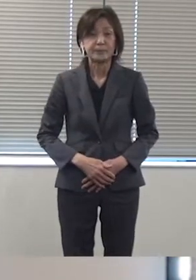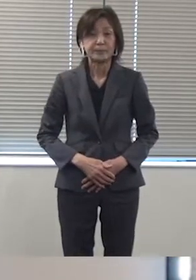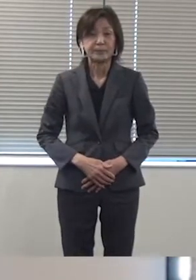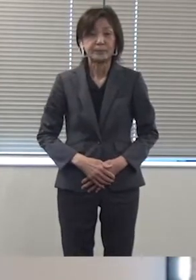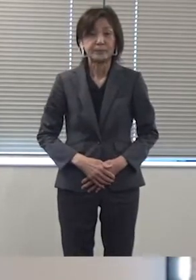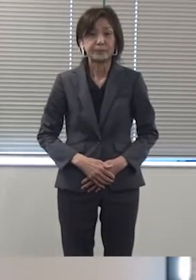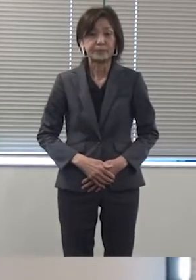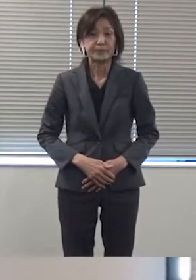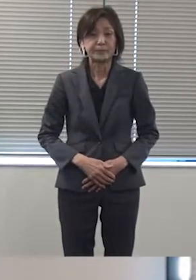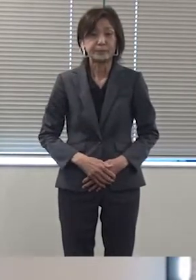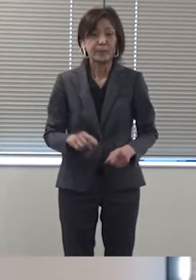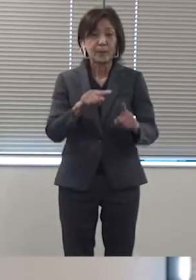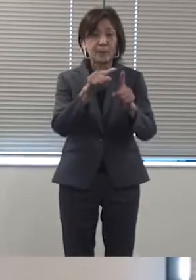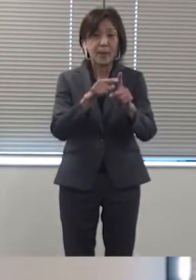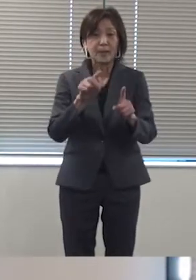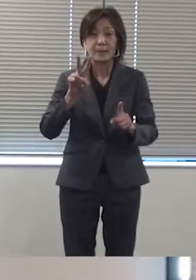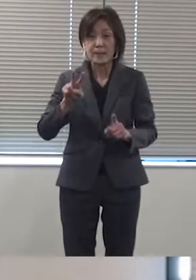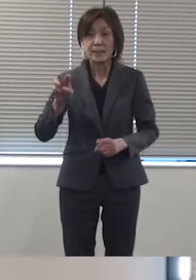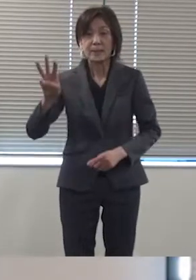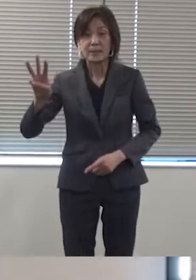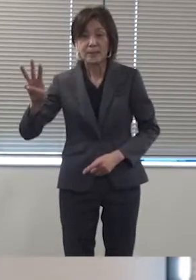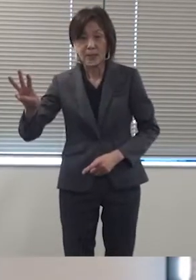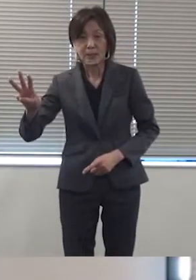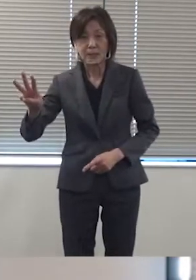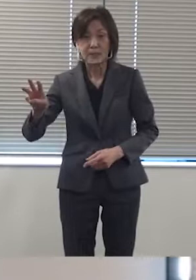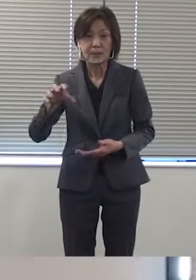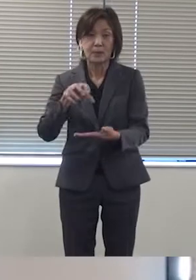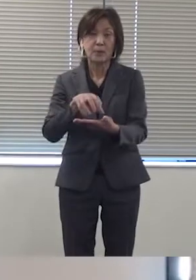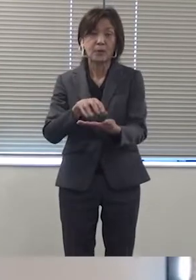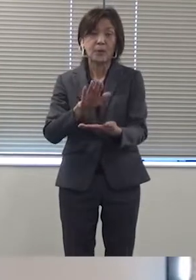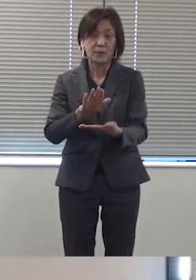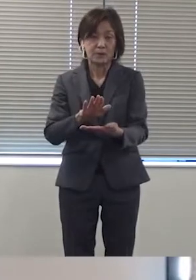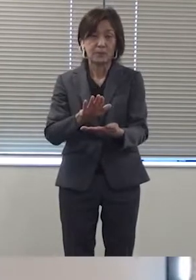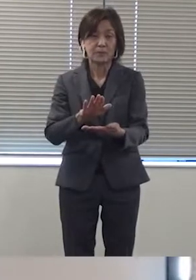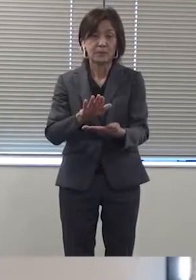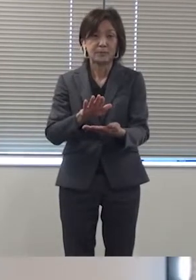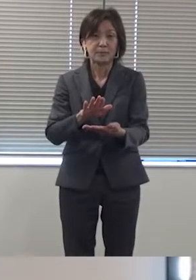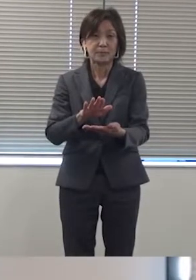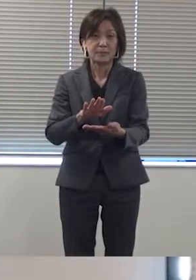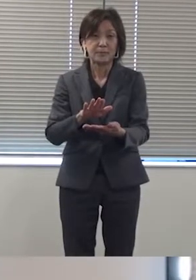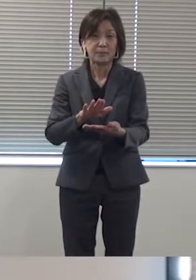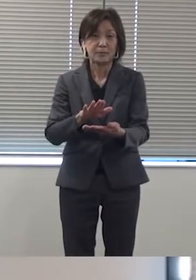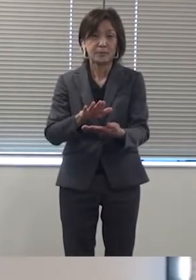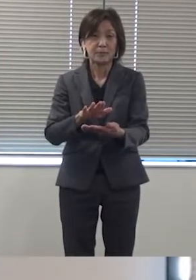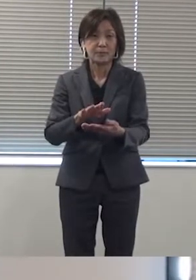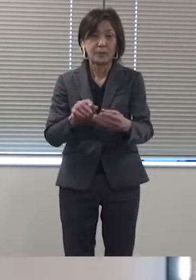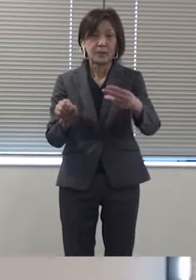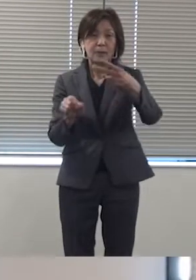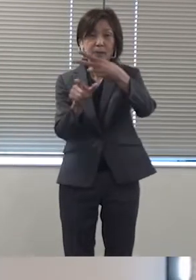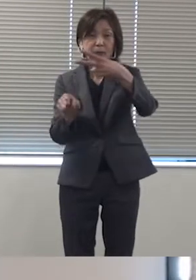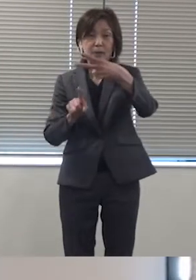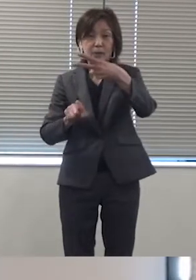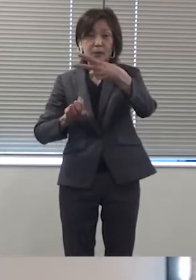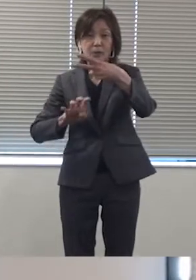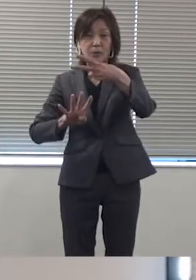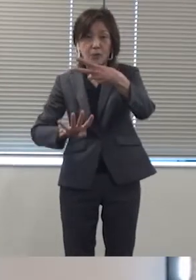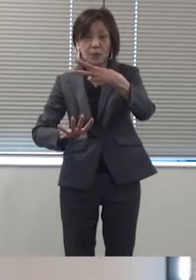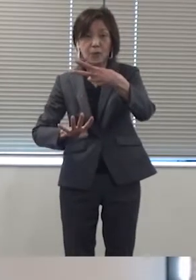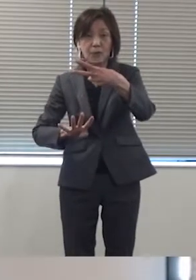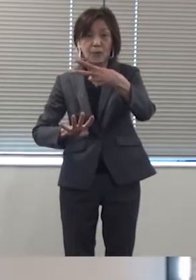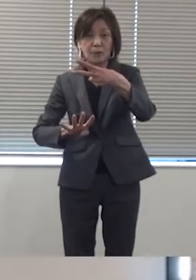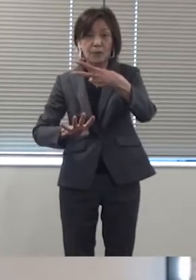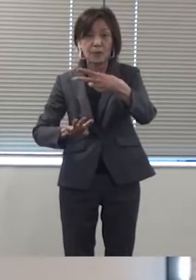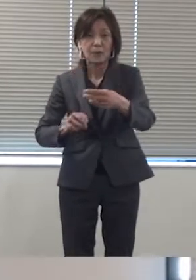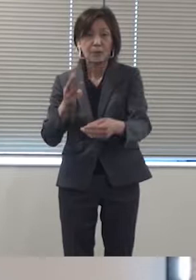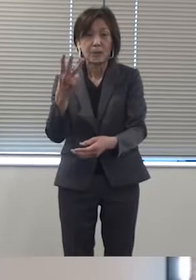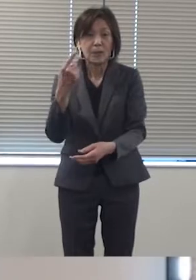2ページ、3ページ等に書いてありますが、直近の2月24日時点のですね、3回目